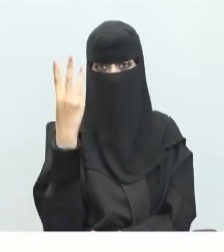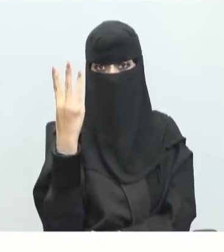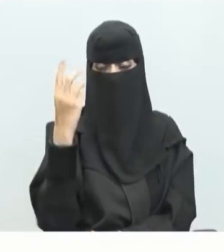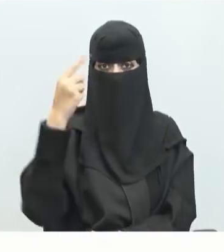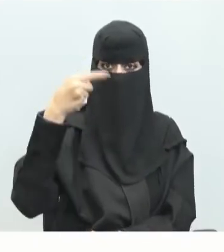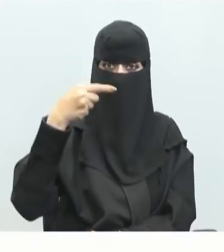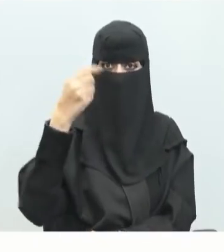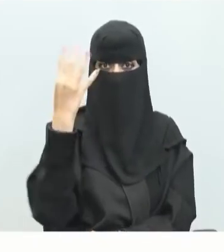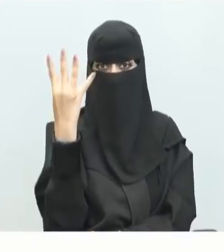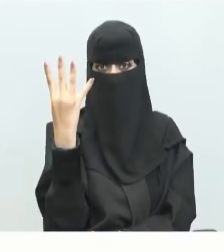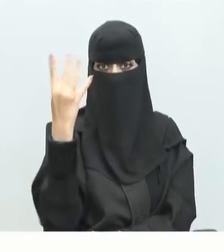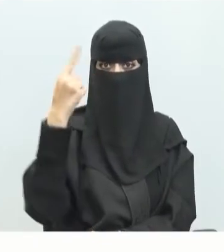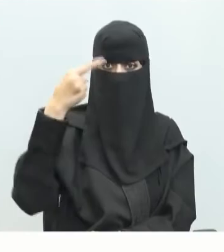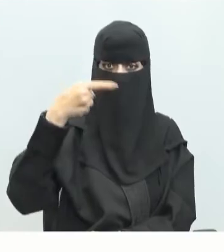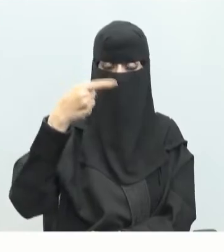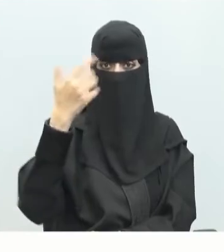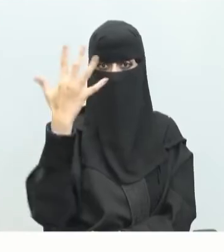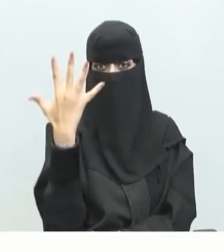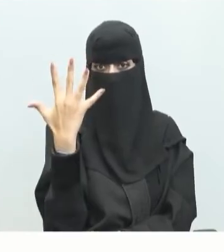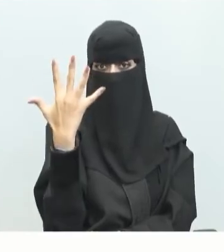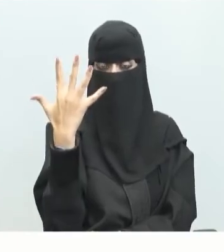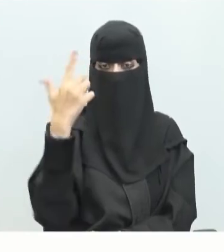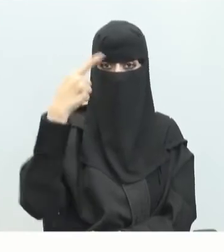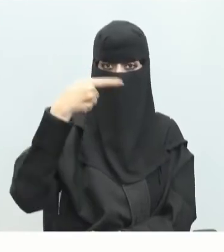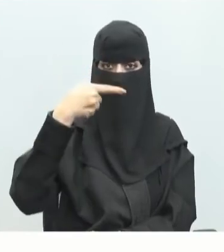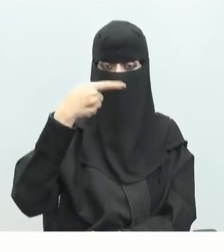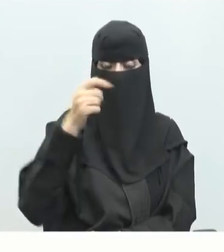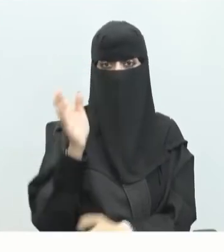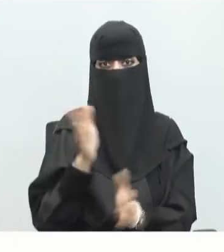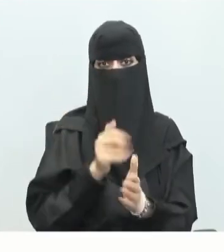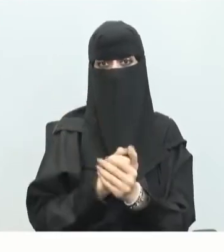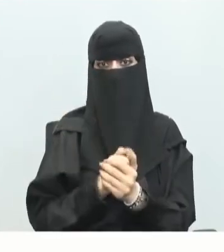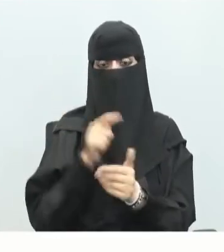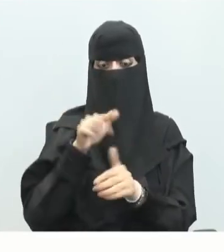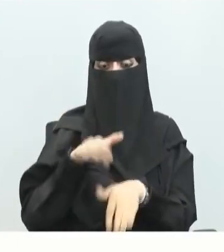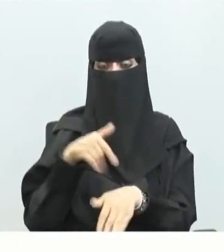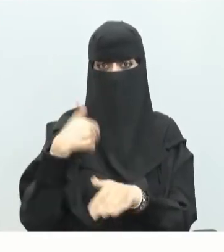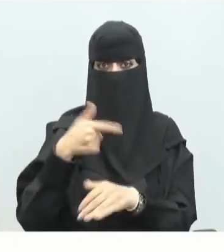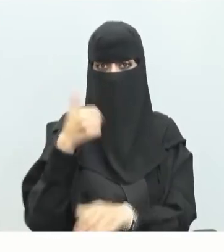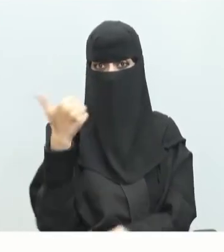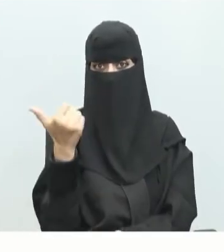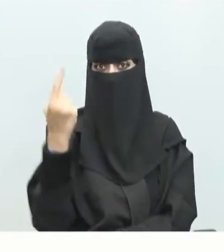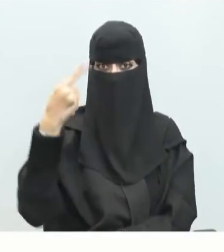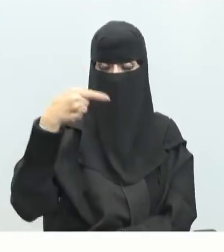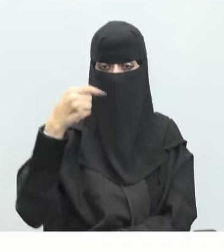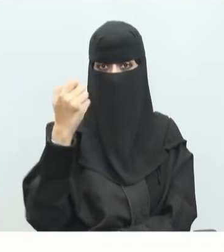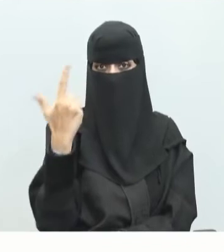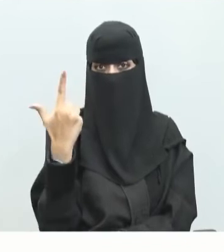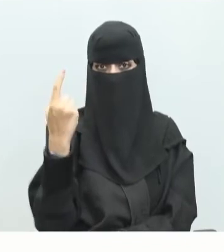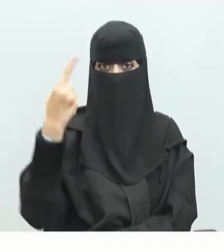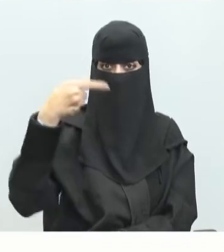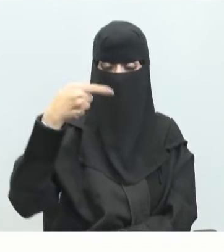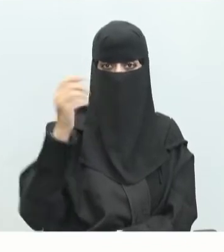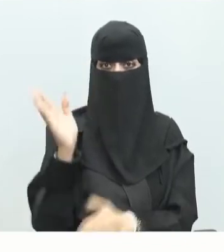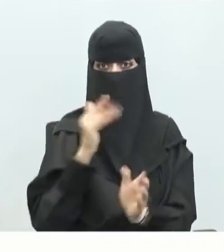13 14 15 16 17